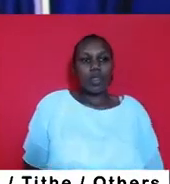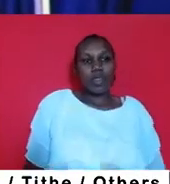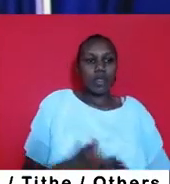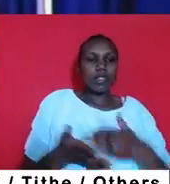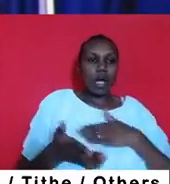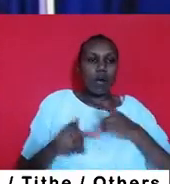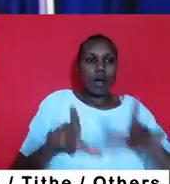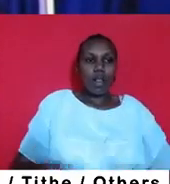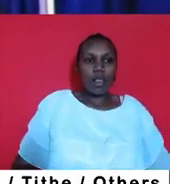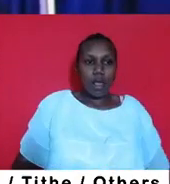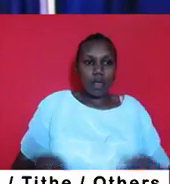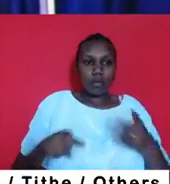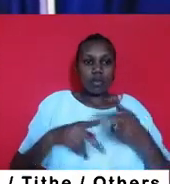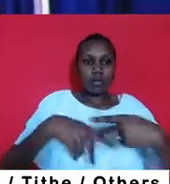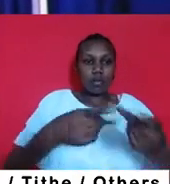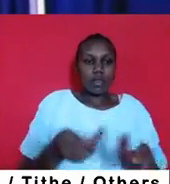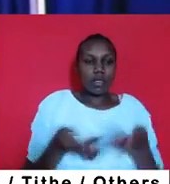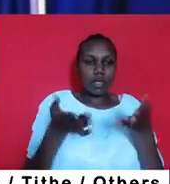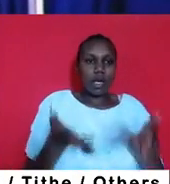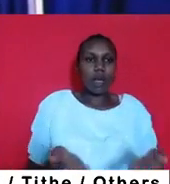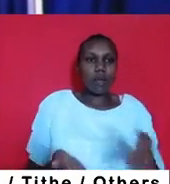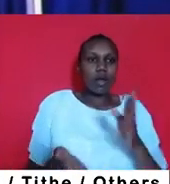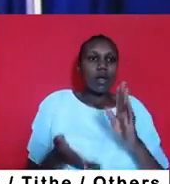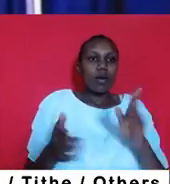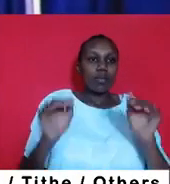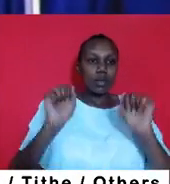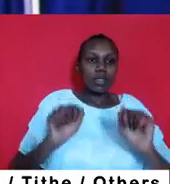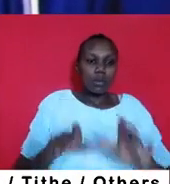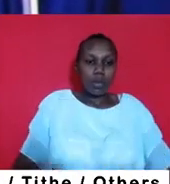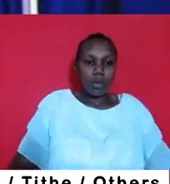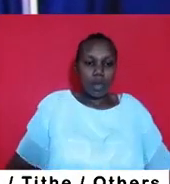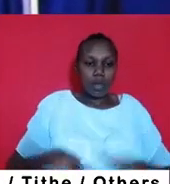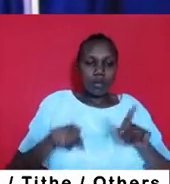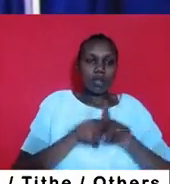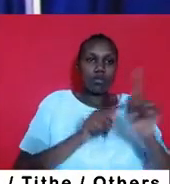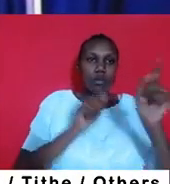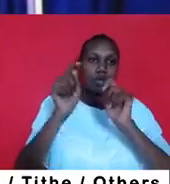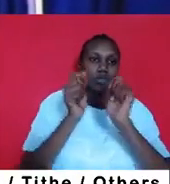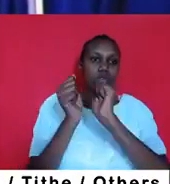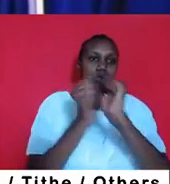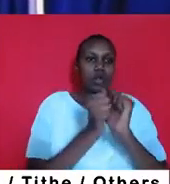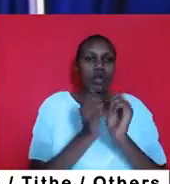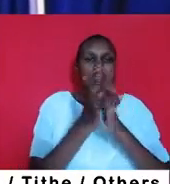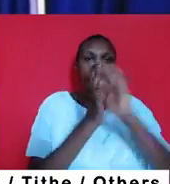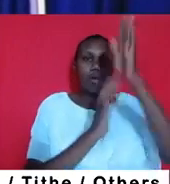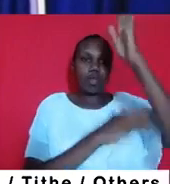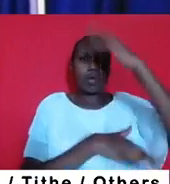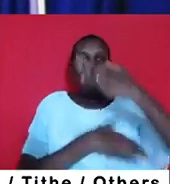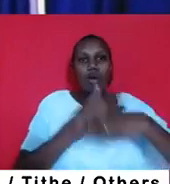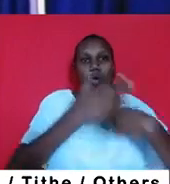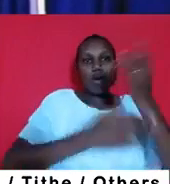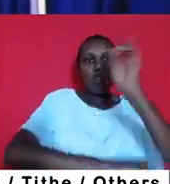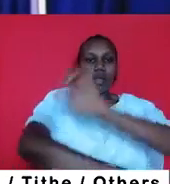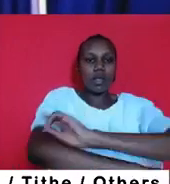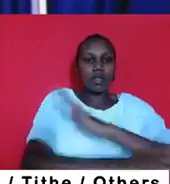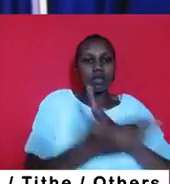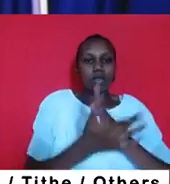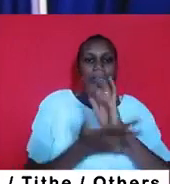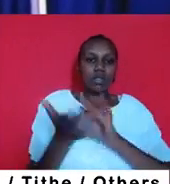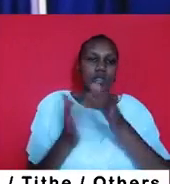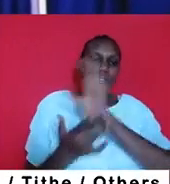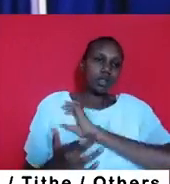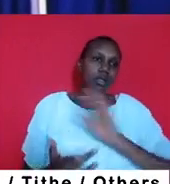yetu yakikoma hapa tuweze kuishi na kutawala pamoja naye siku zote. kwa Yesu Kristu